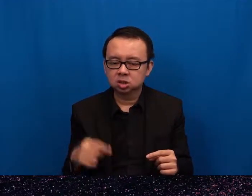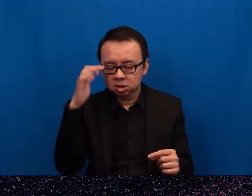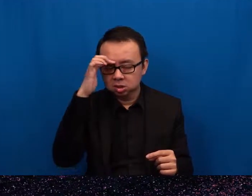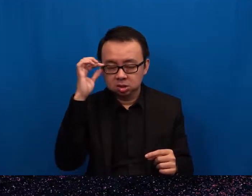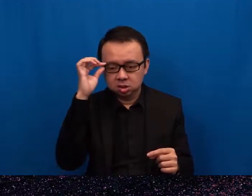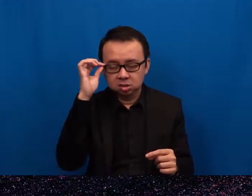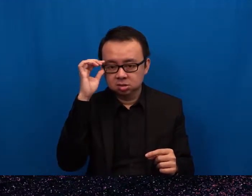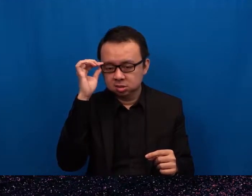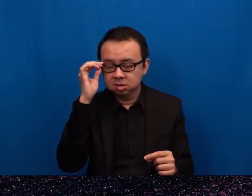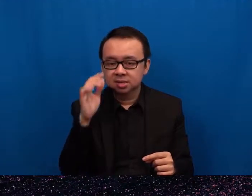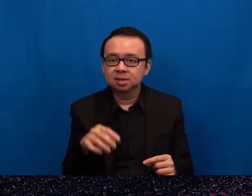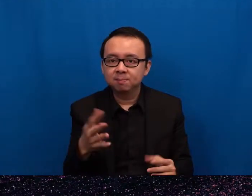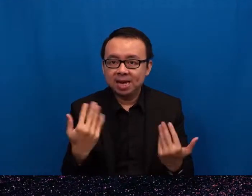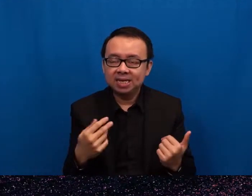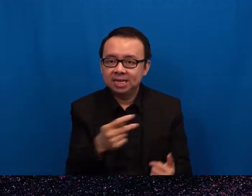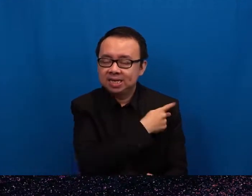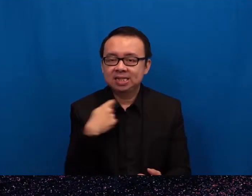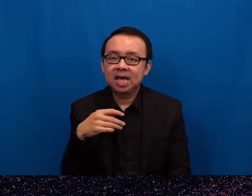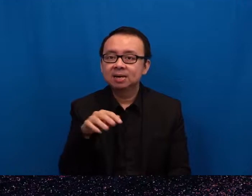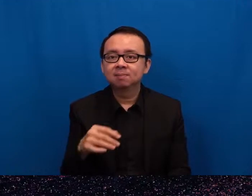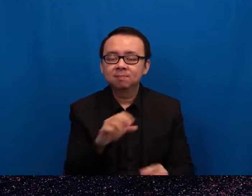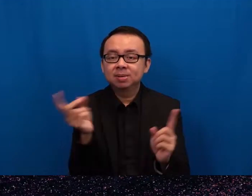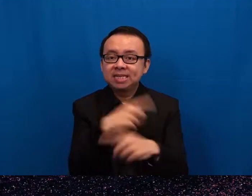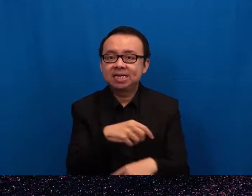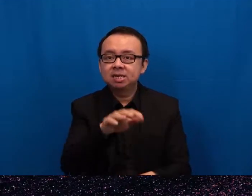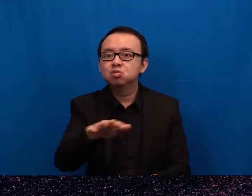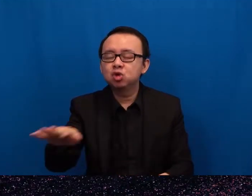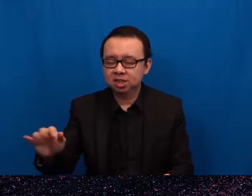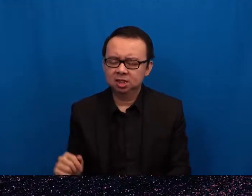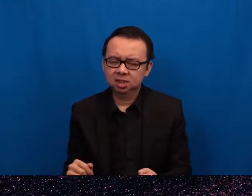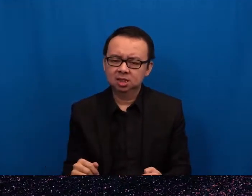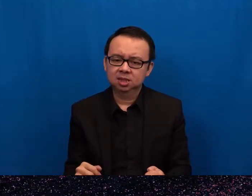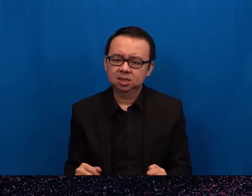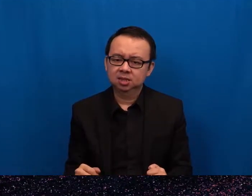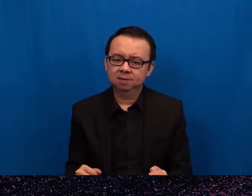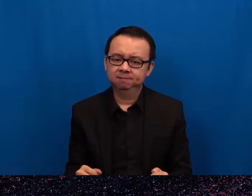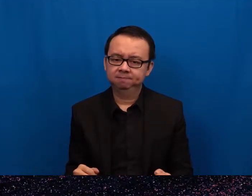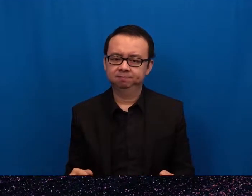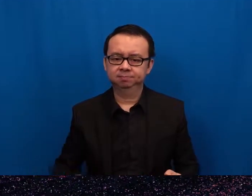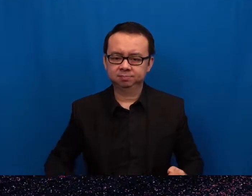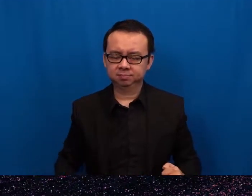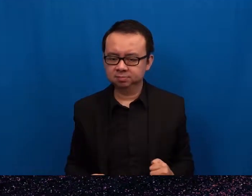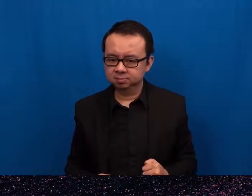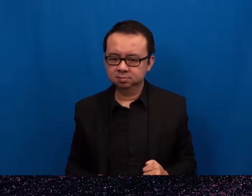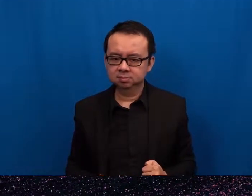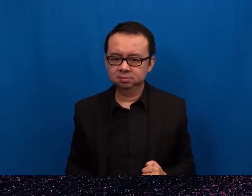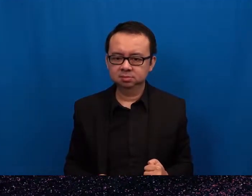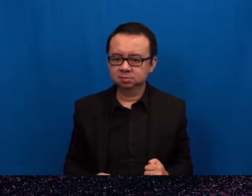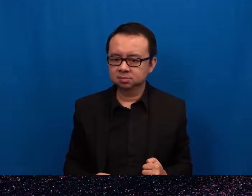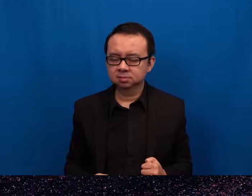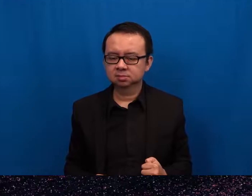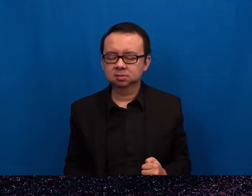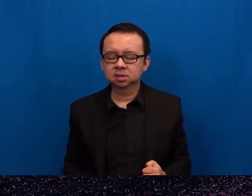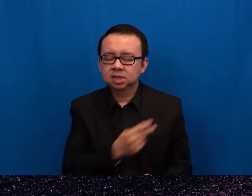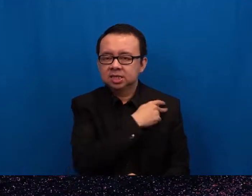pengikut. Jadilah murid. We have a plan with you. God has a plan for us. That plan is to